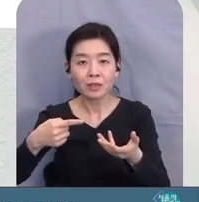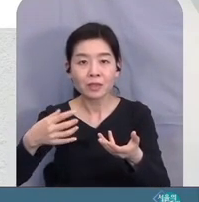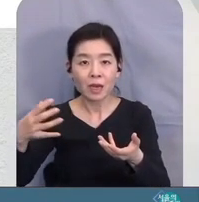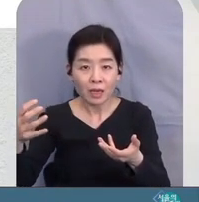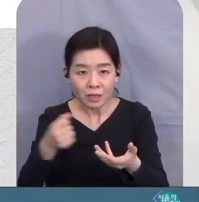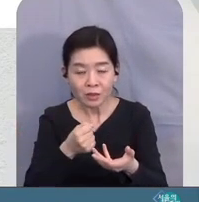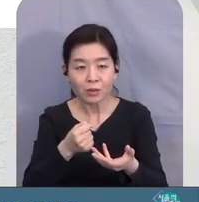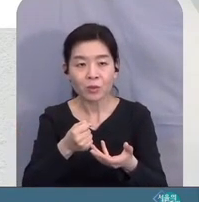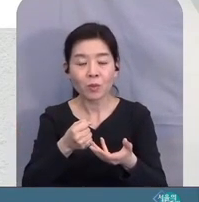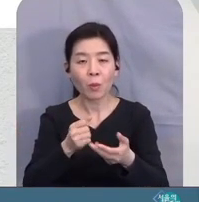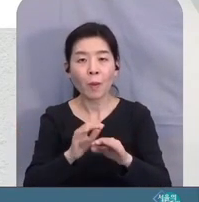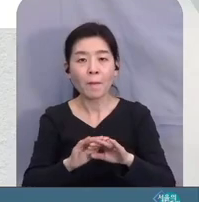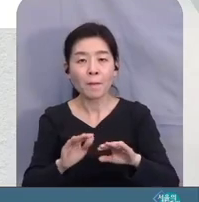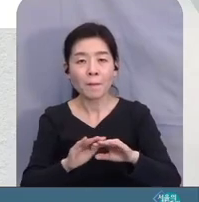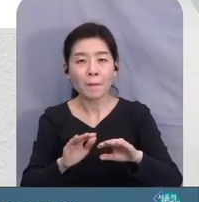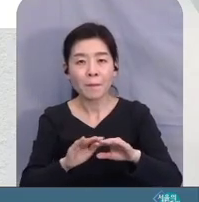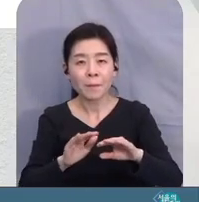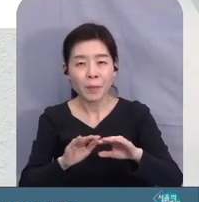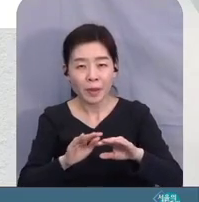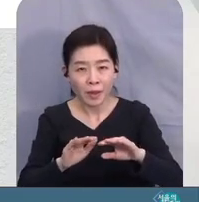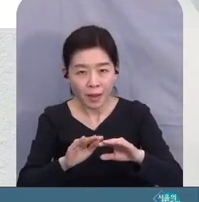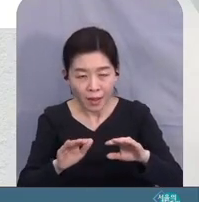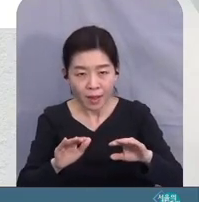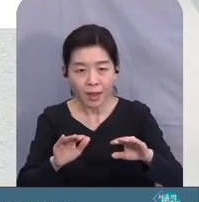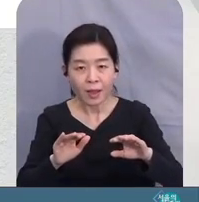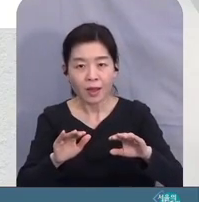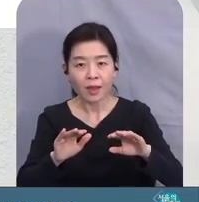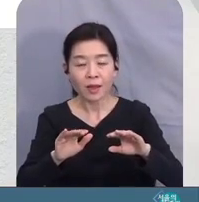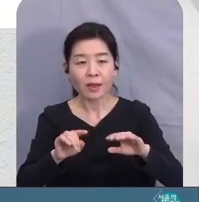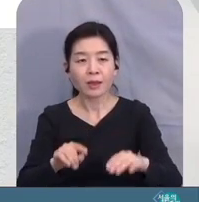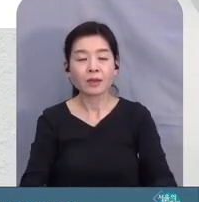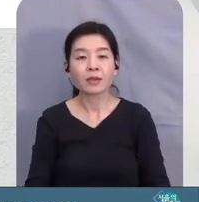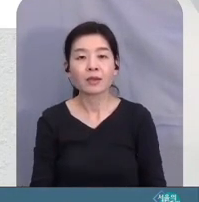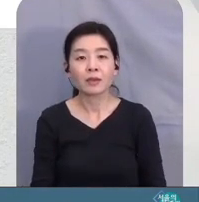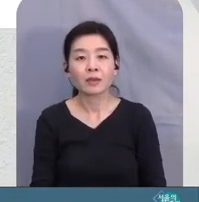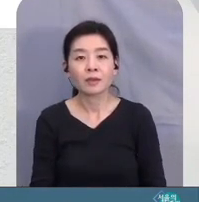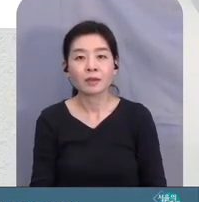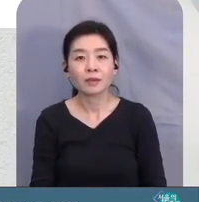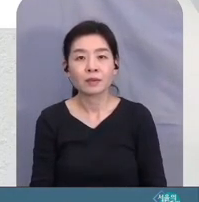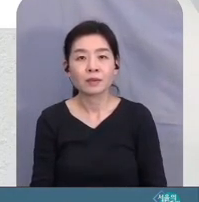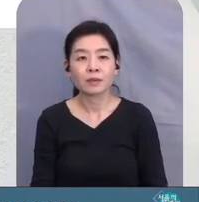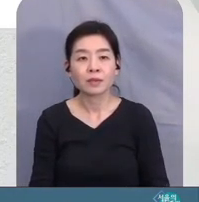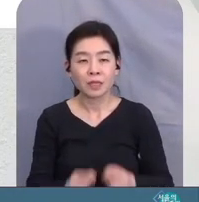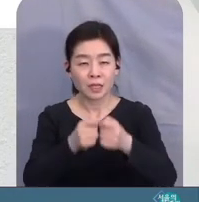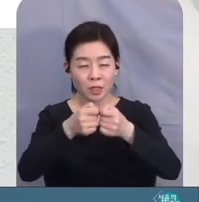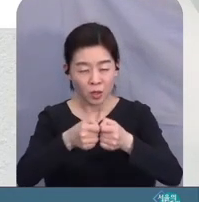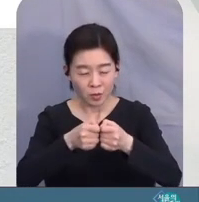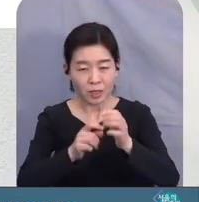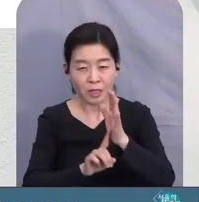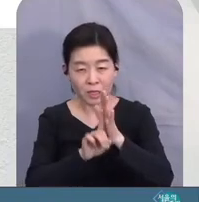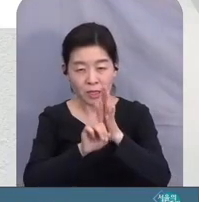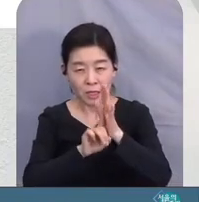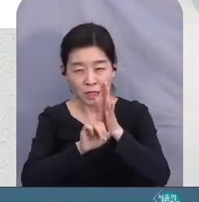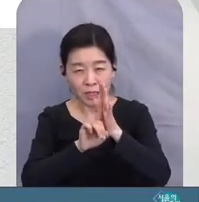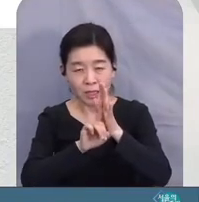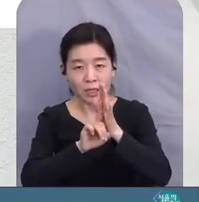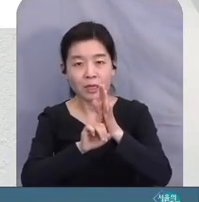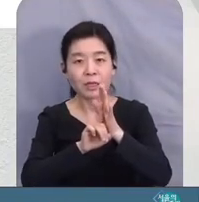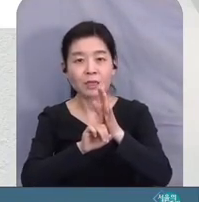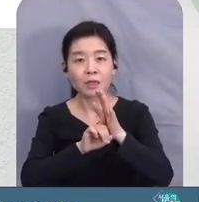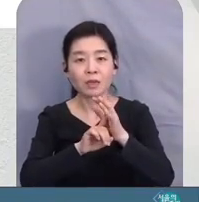거쳐서 어느 정도까지 그게 정밀도가 높으냐면 RO 설비까지 설치되어